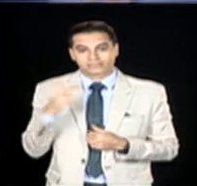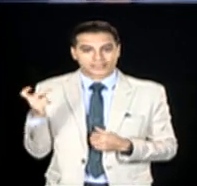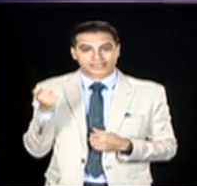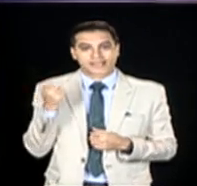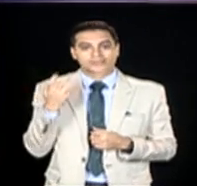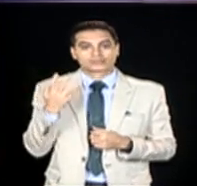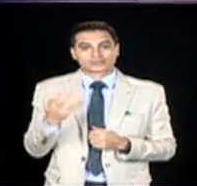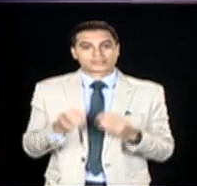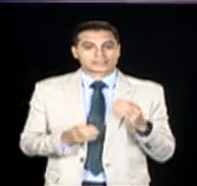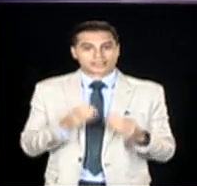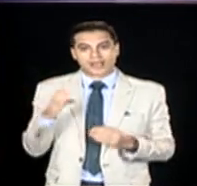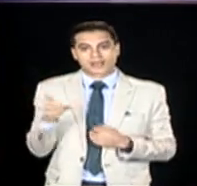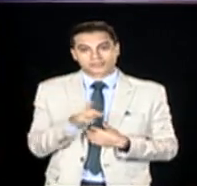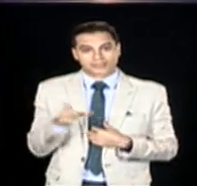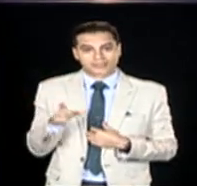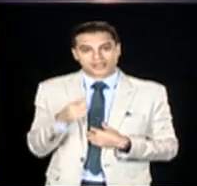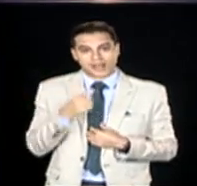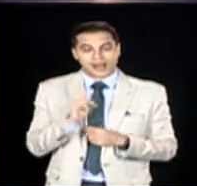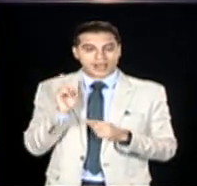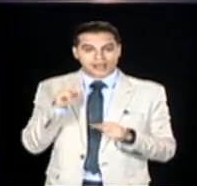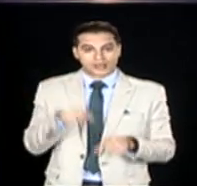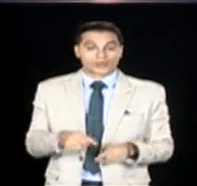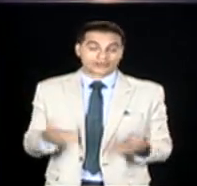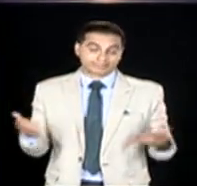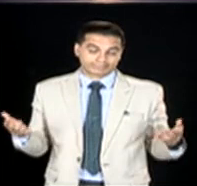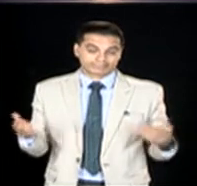245 نقطه لحد دلوقتي.